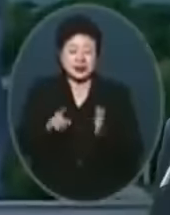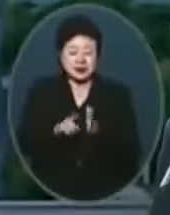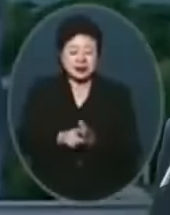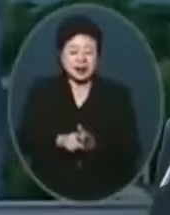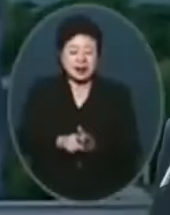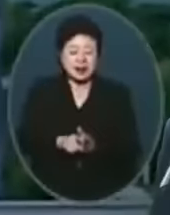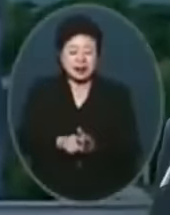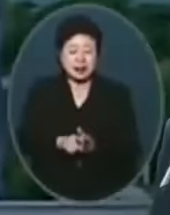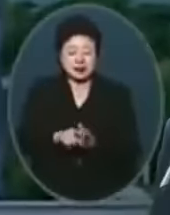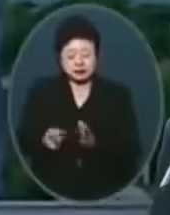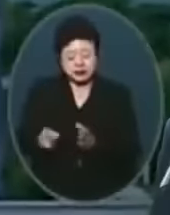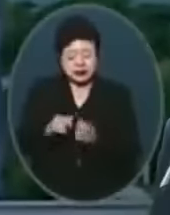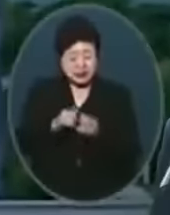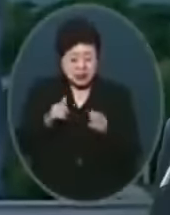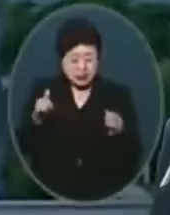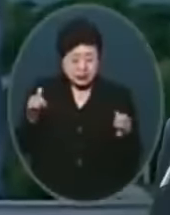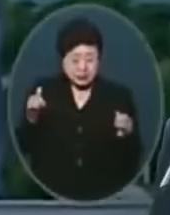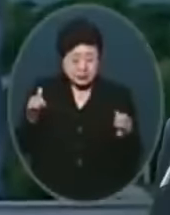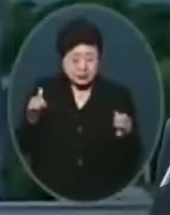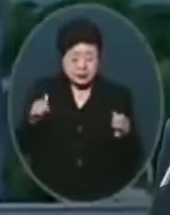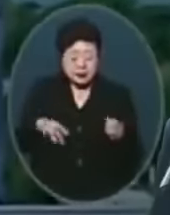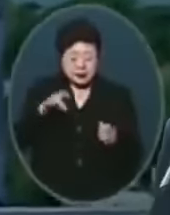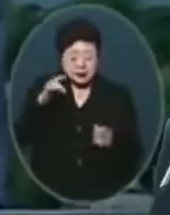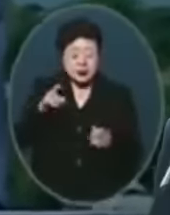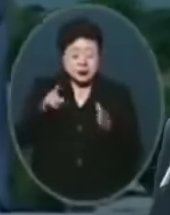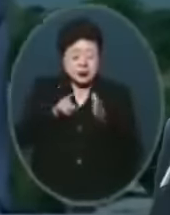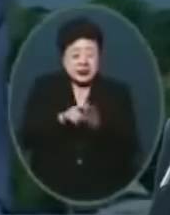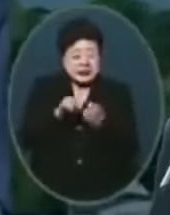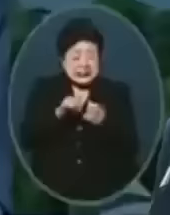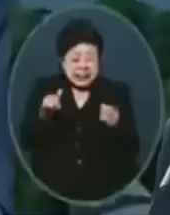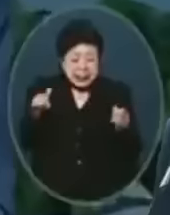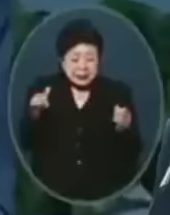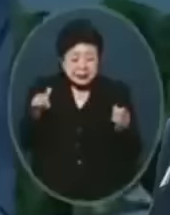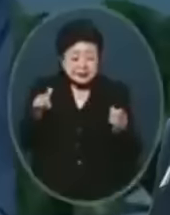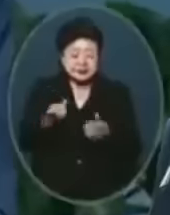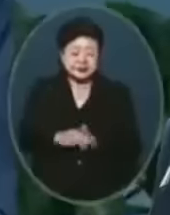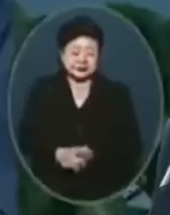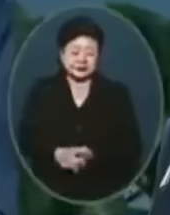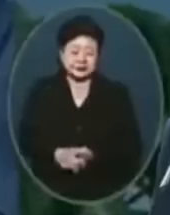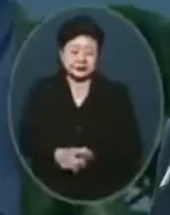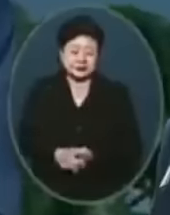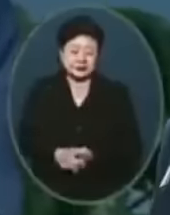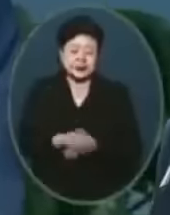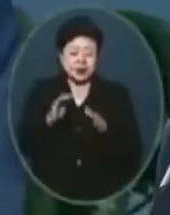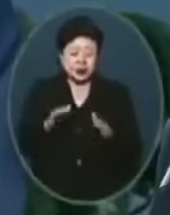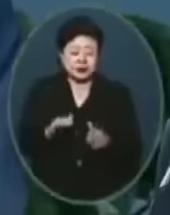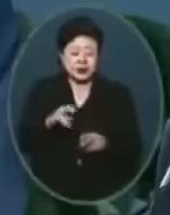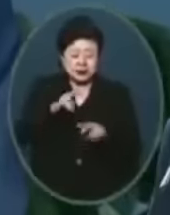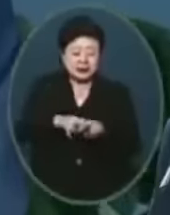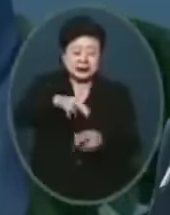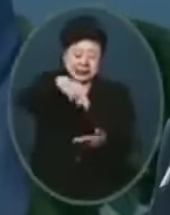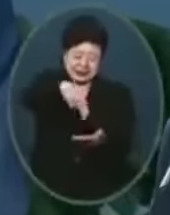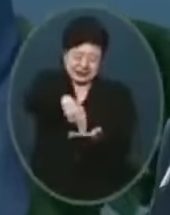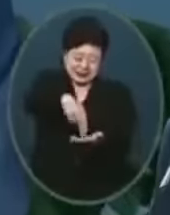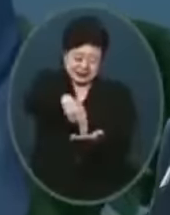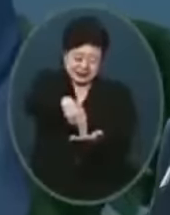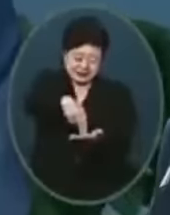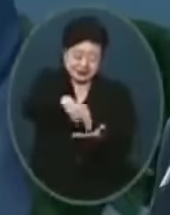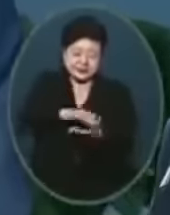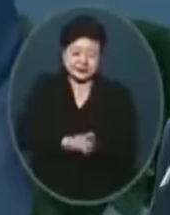믿다가 타락했거나 처음 믿을 사람은 오늘 그 자리에 일어나시기